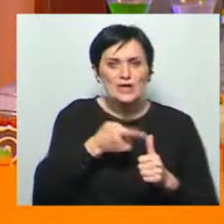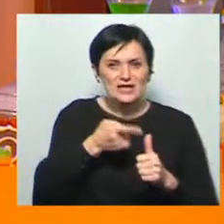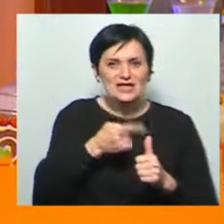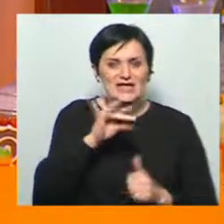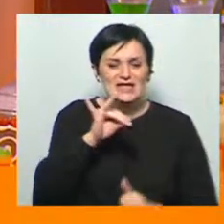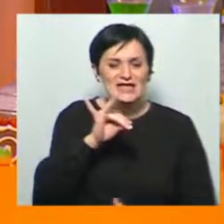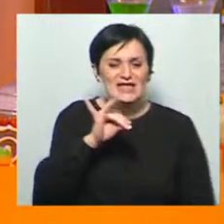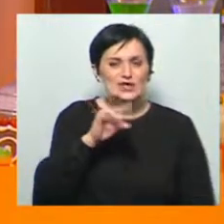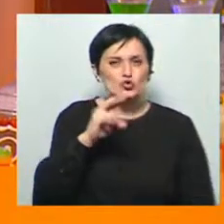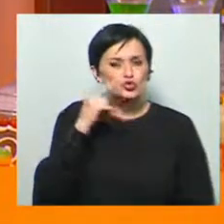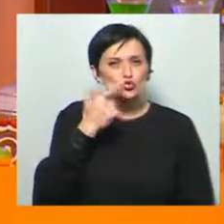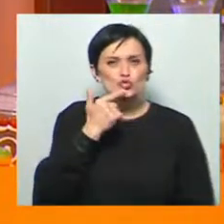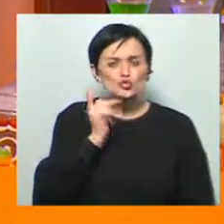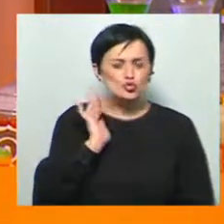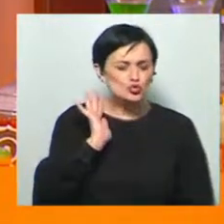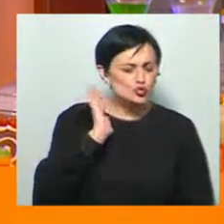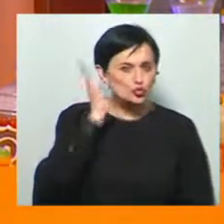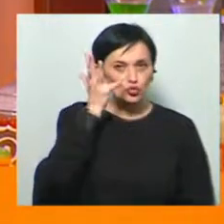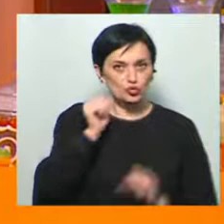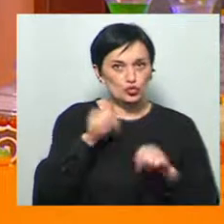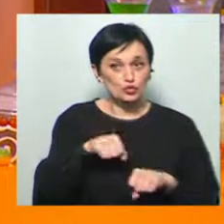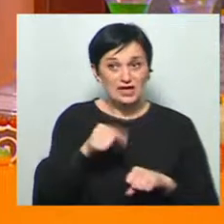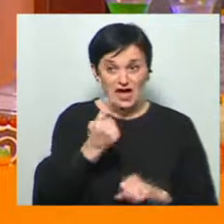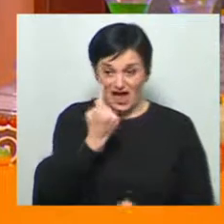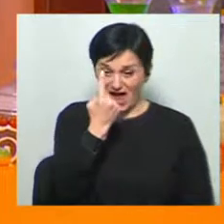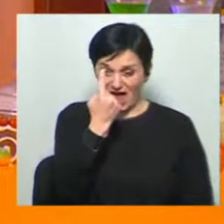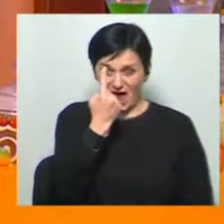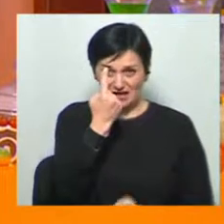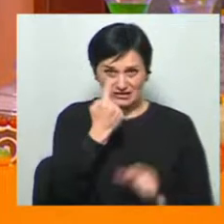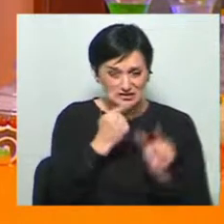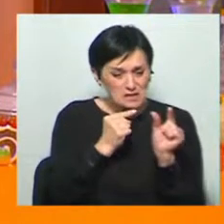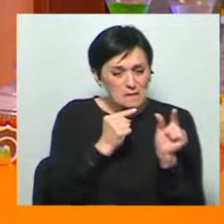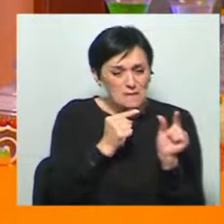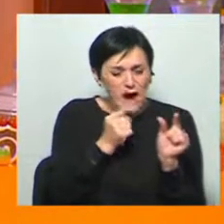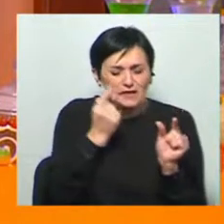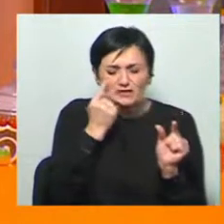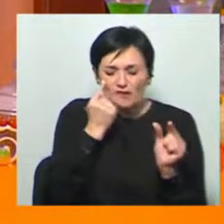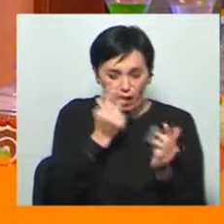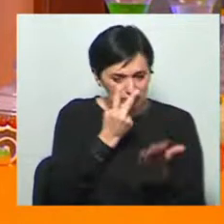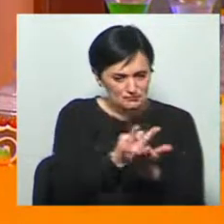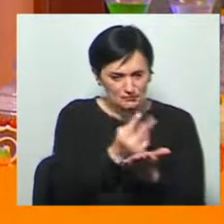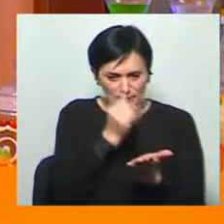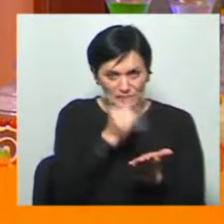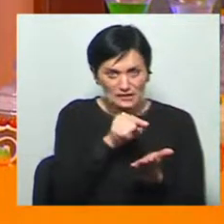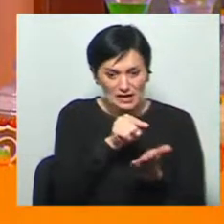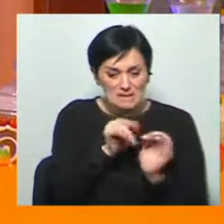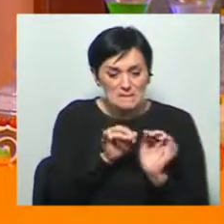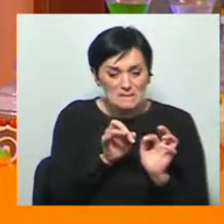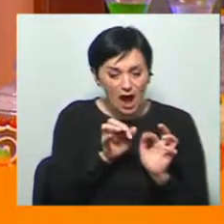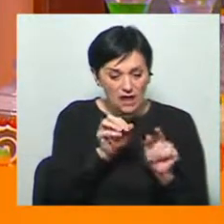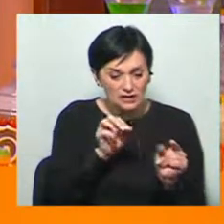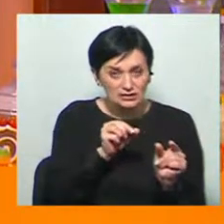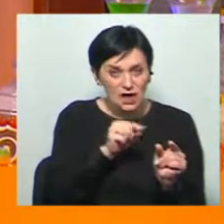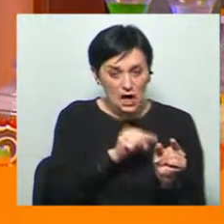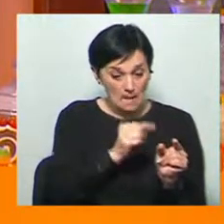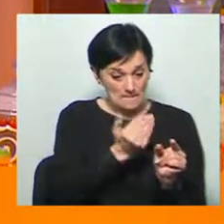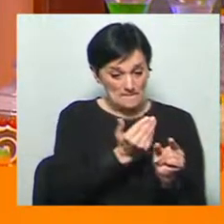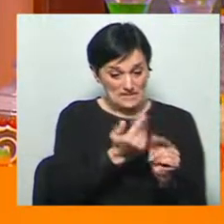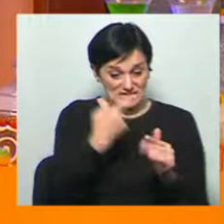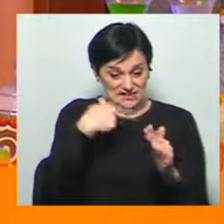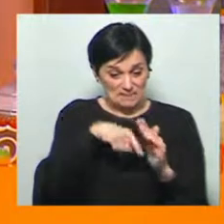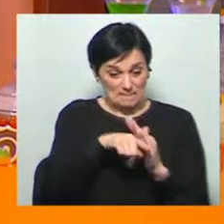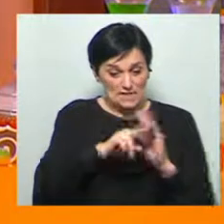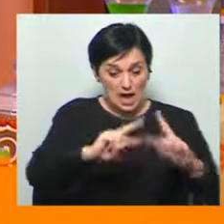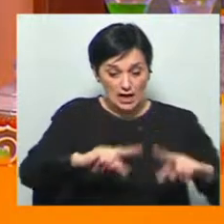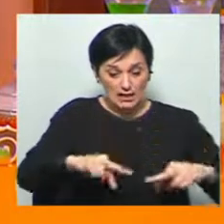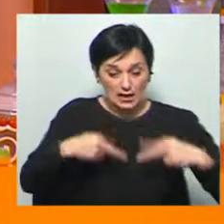ინსულტი. წარმოგიდგენიათ, ერთი პატარა თვალით უხილავი ბაქტერია, მისი ნამუშევარი, მის მიერ